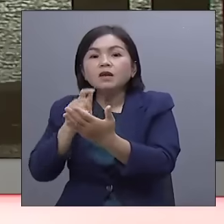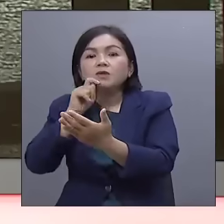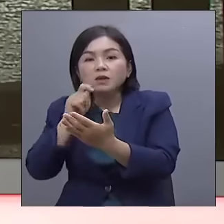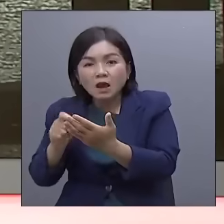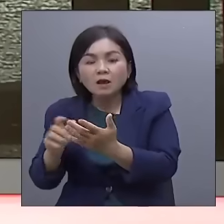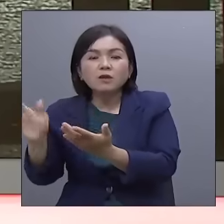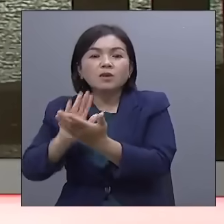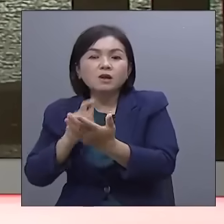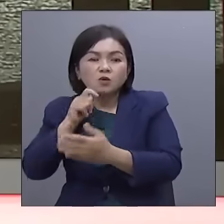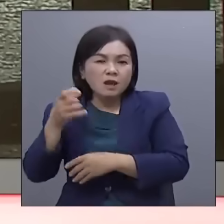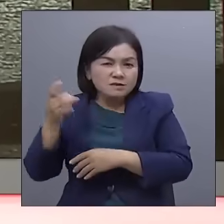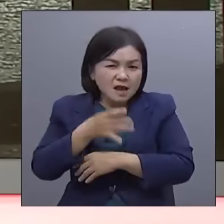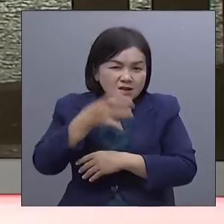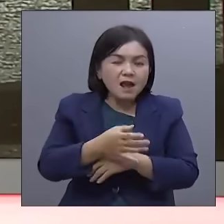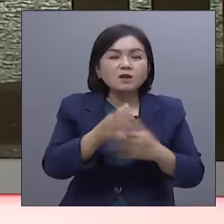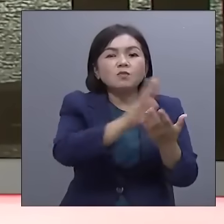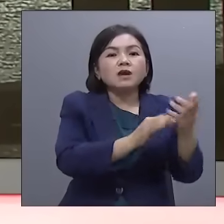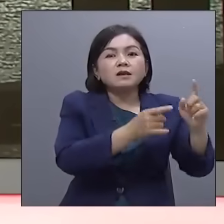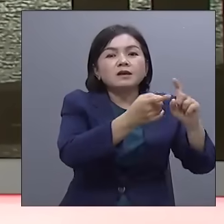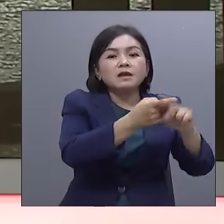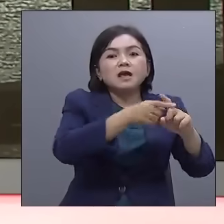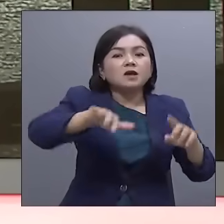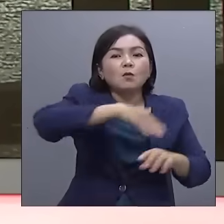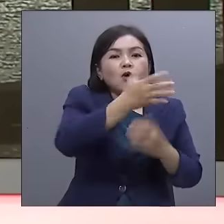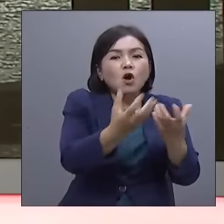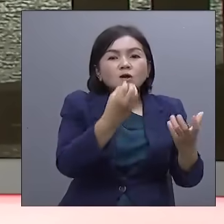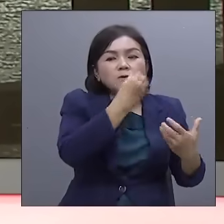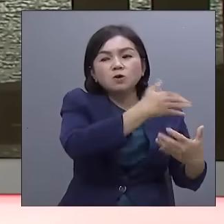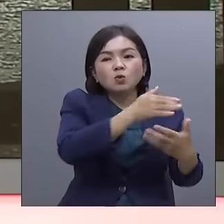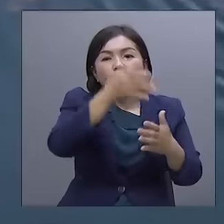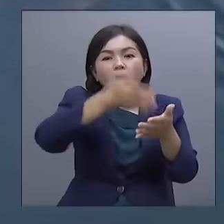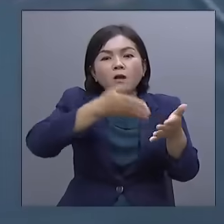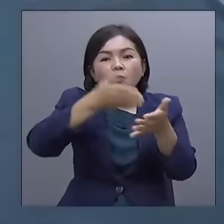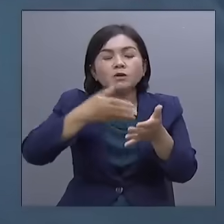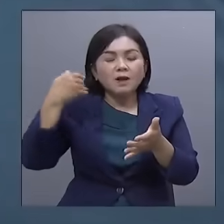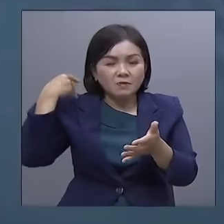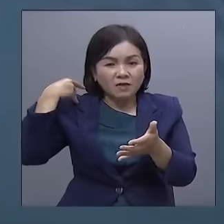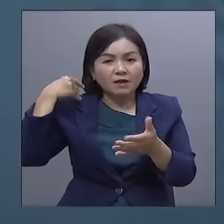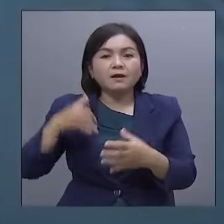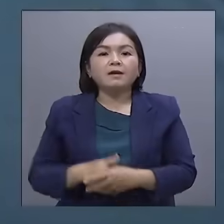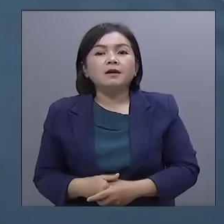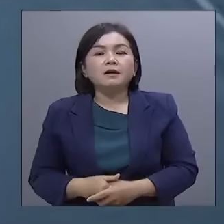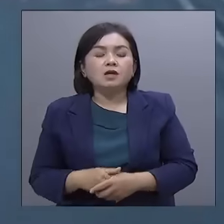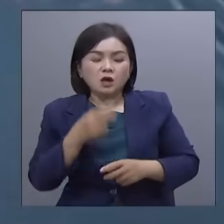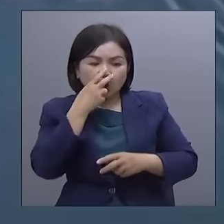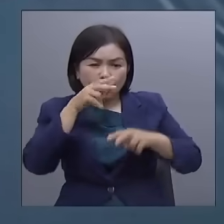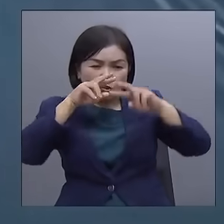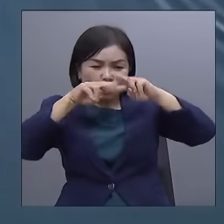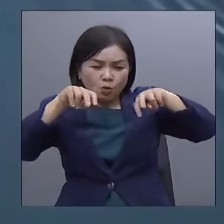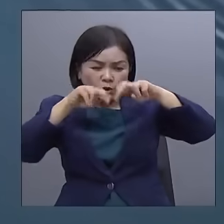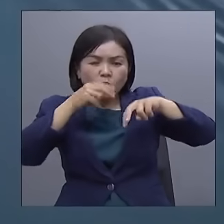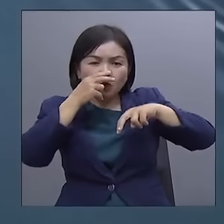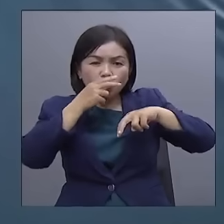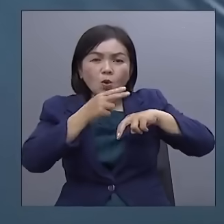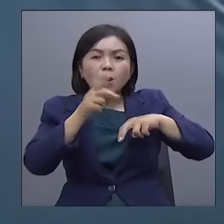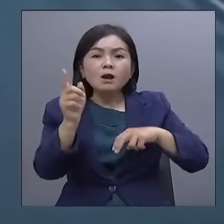แล้วก็ศูนย์กลางลำเลียงของรัสเซียทั่วดินแดนทางตอนใต้ของประเทศค่ะนักวิเคราะห์จำนวนนึงนะคะเขามอง